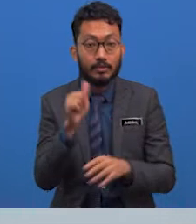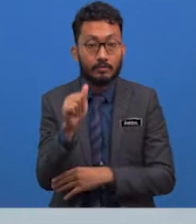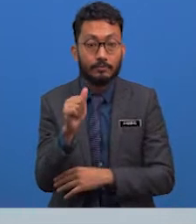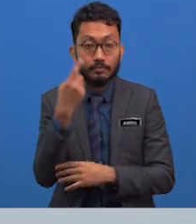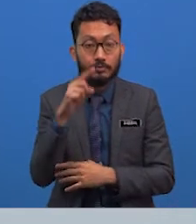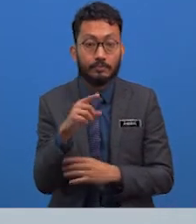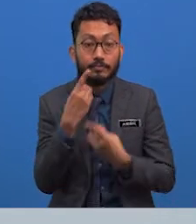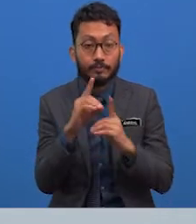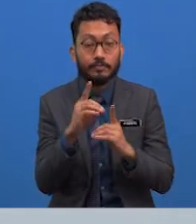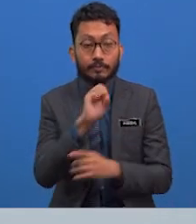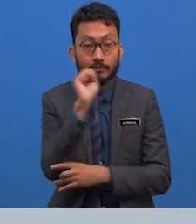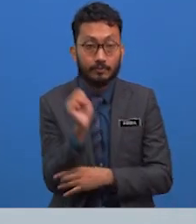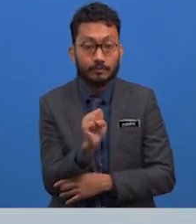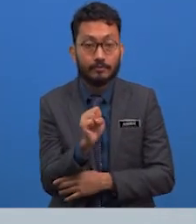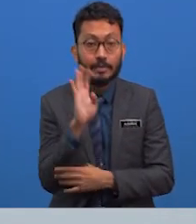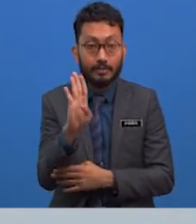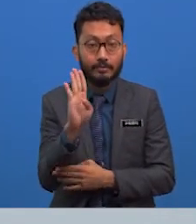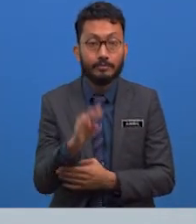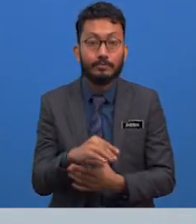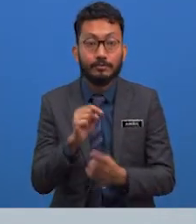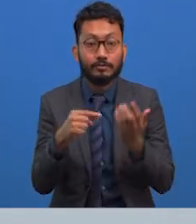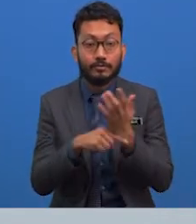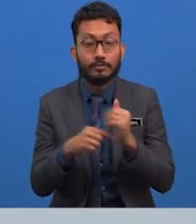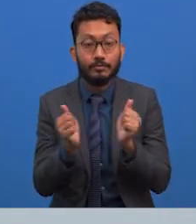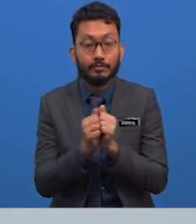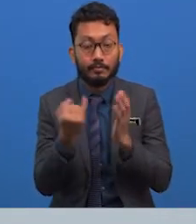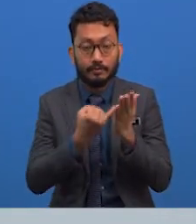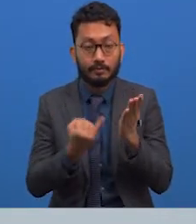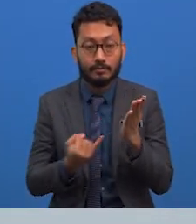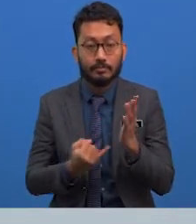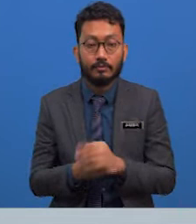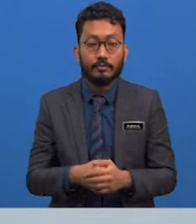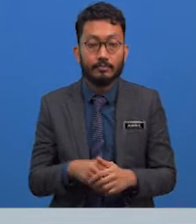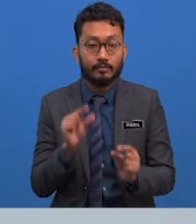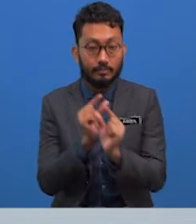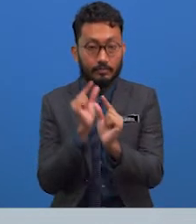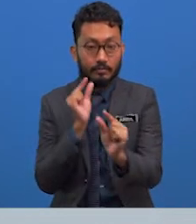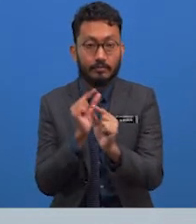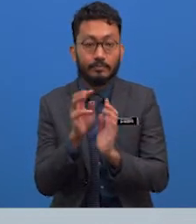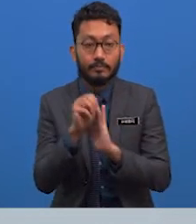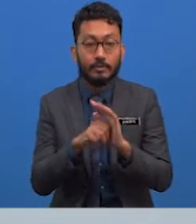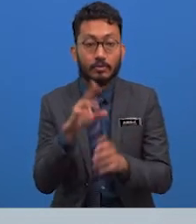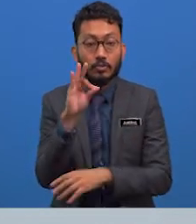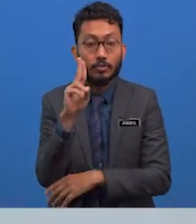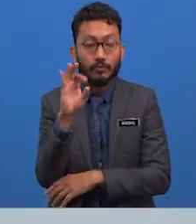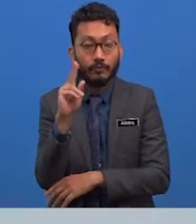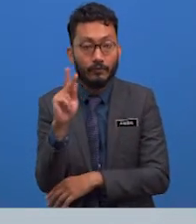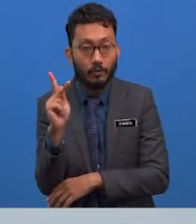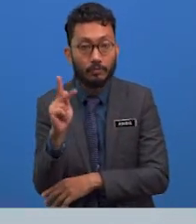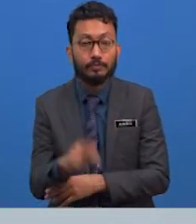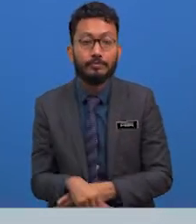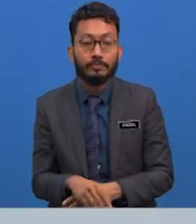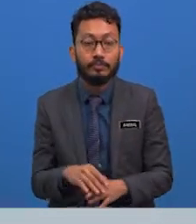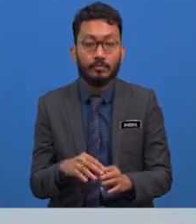Untuk menjawab soalan B juga, mulakan dengan melukis garis mengufuk pada Abdul, diikuti